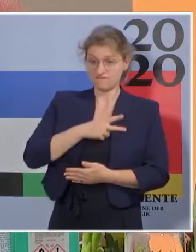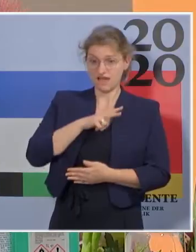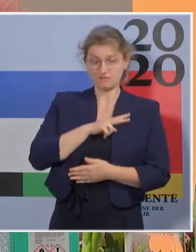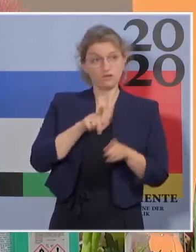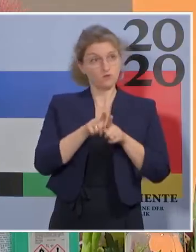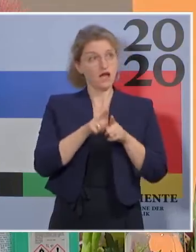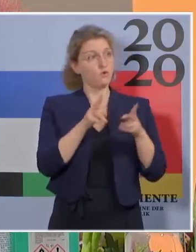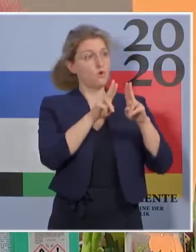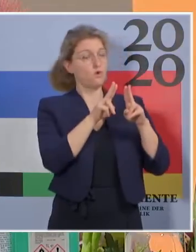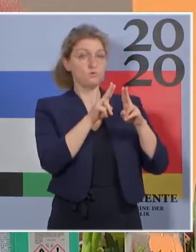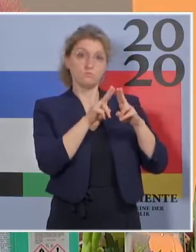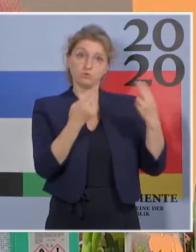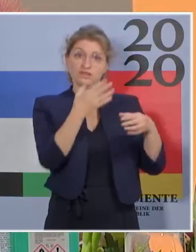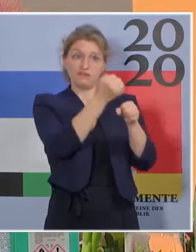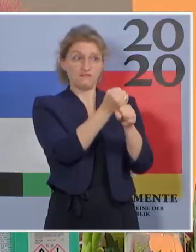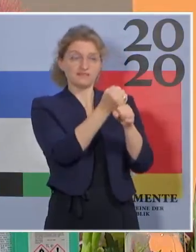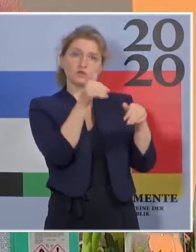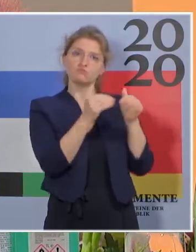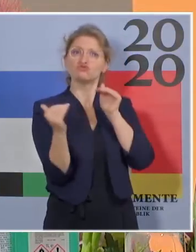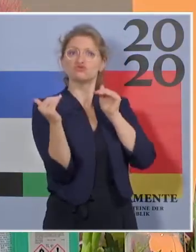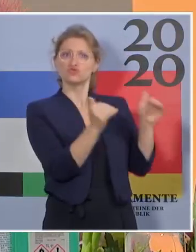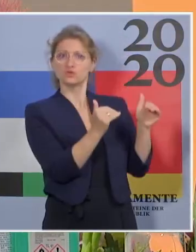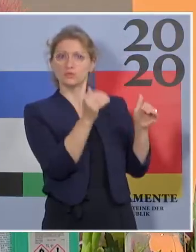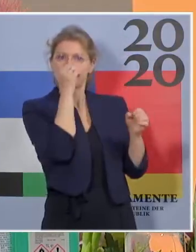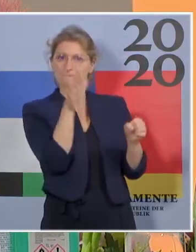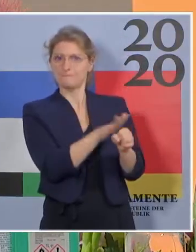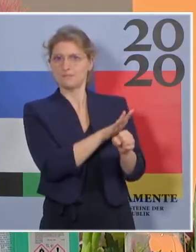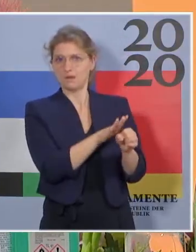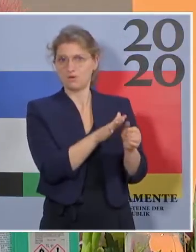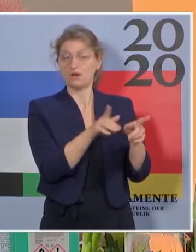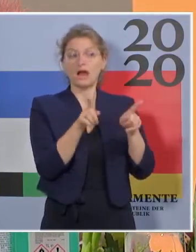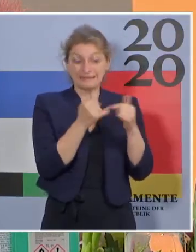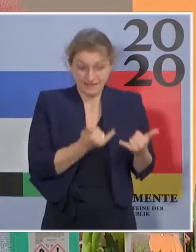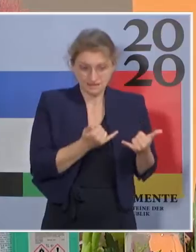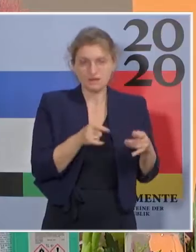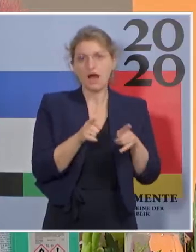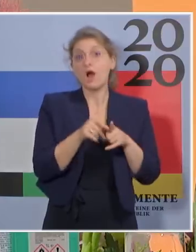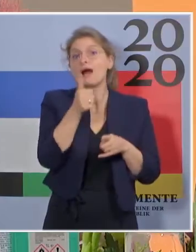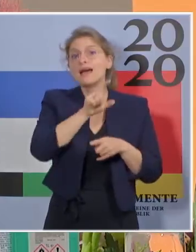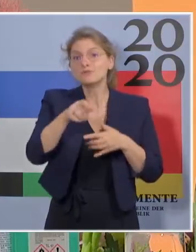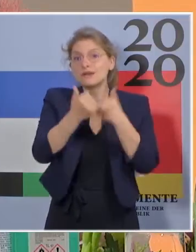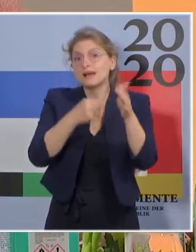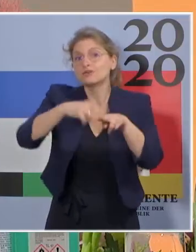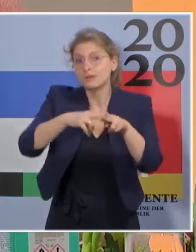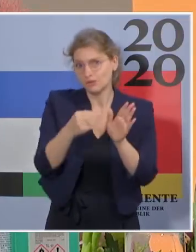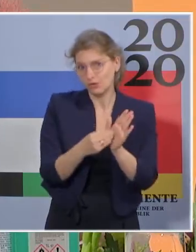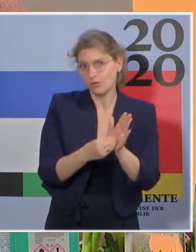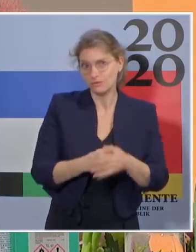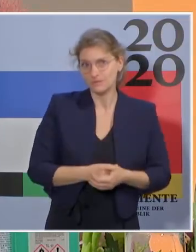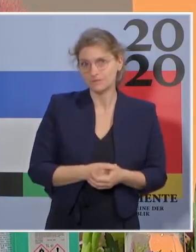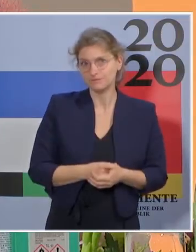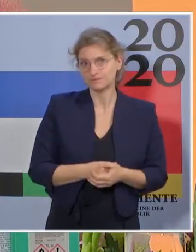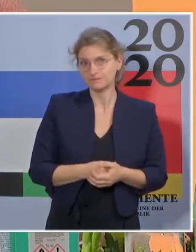Missbrauch dahingehend zu schützen, jetzt und in 100 Jahren. Unsere Verfassung hat